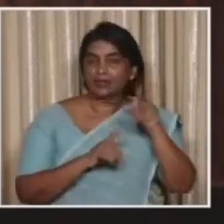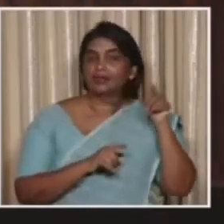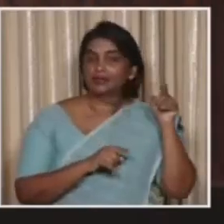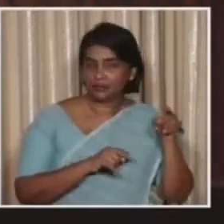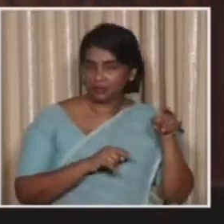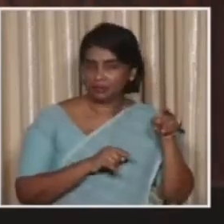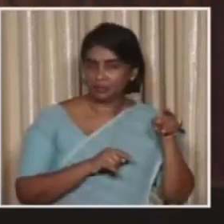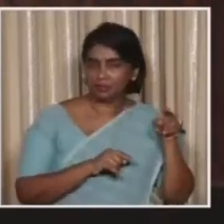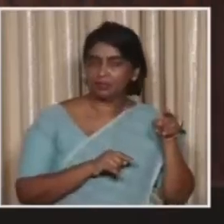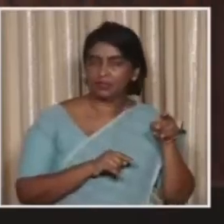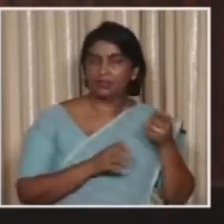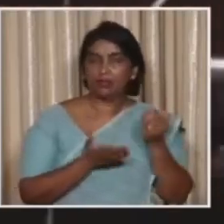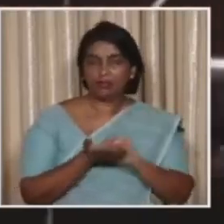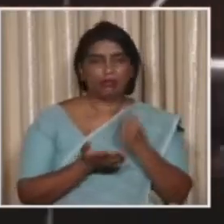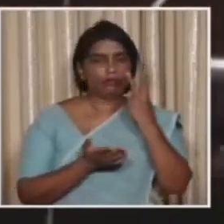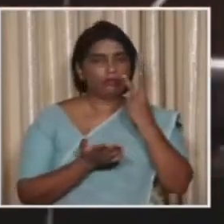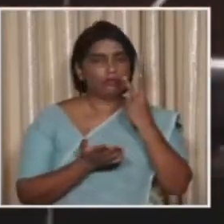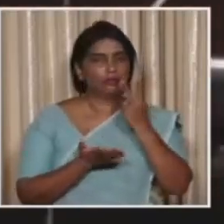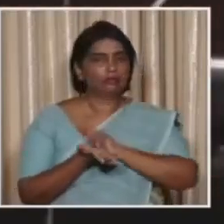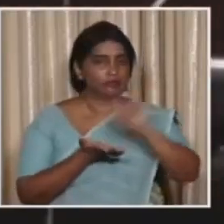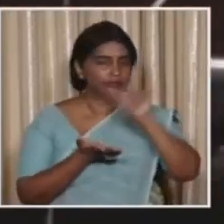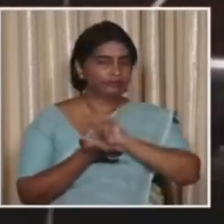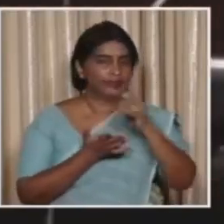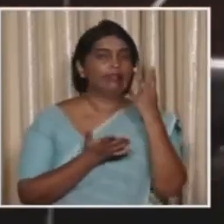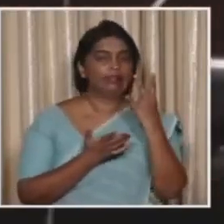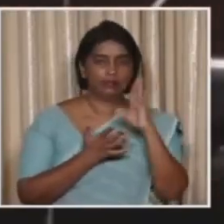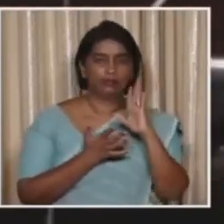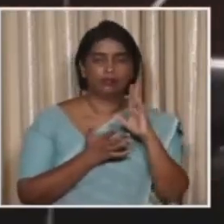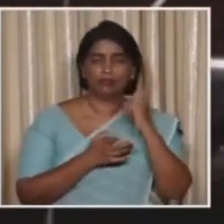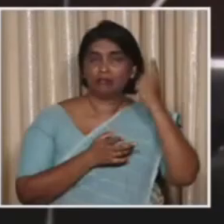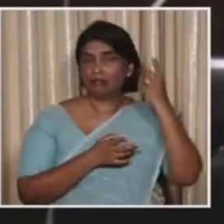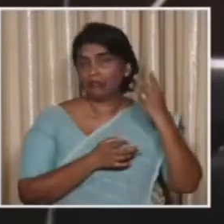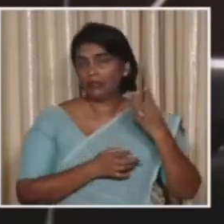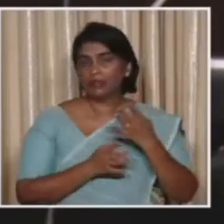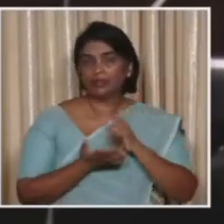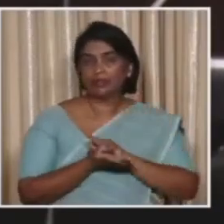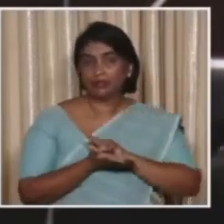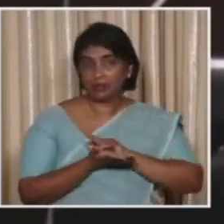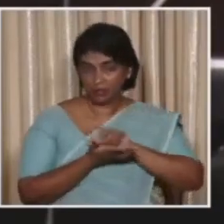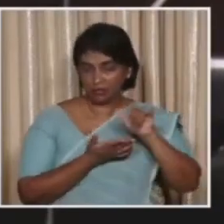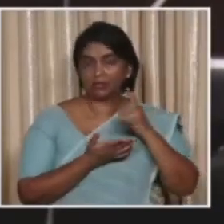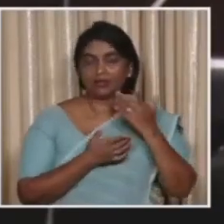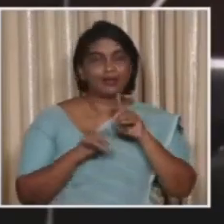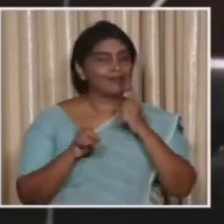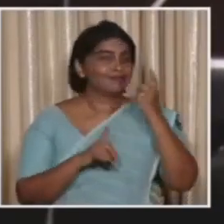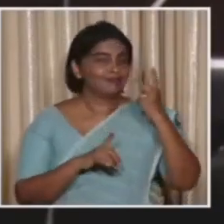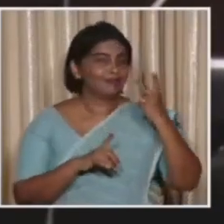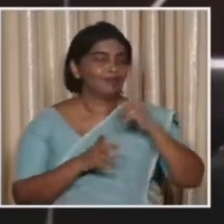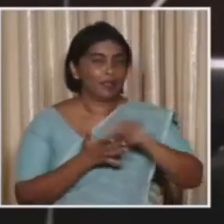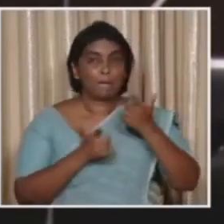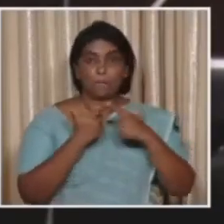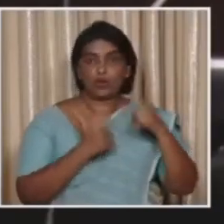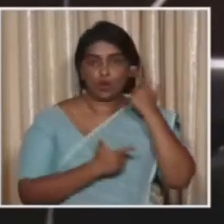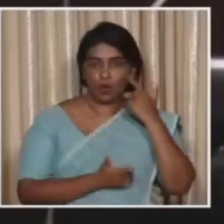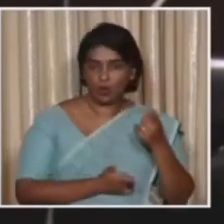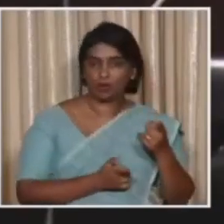වලට දෙවතාවකට වැඩිය කීප වතාවකට ශ්‍රමිකයෝ හැටියට ගිය අය, විශේෂයෙන් ඒ අයට ඒ භාෂා දැනුම